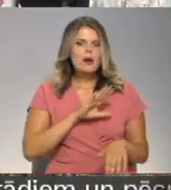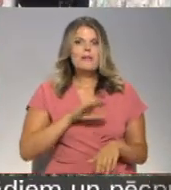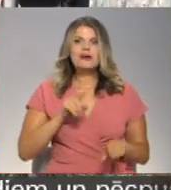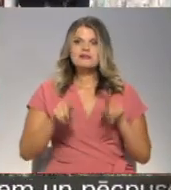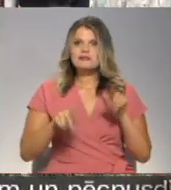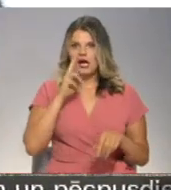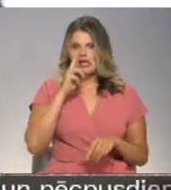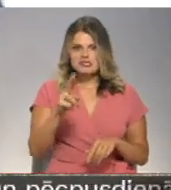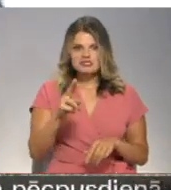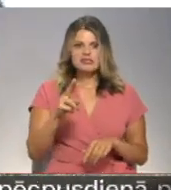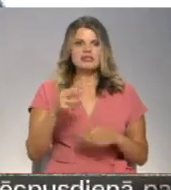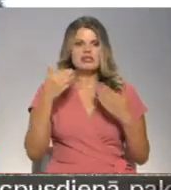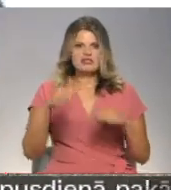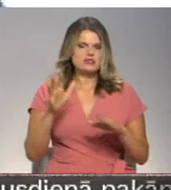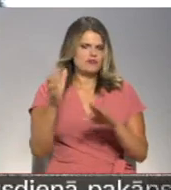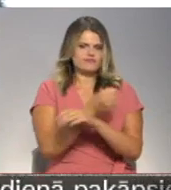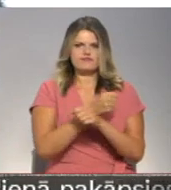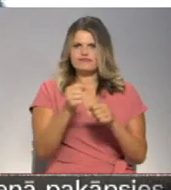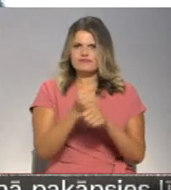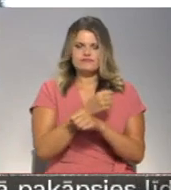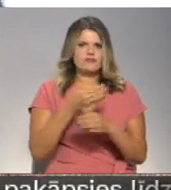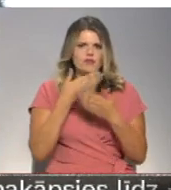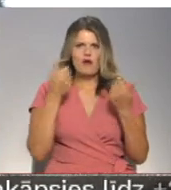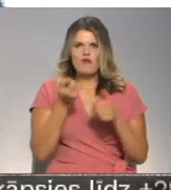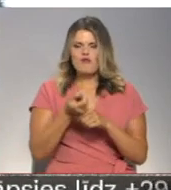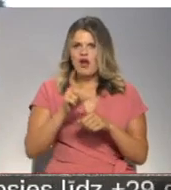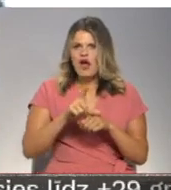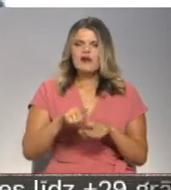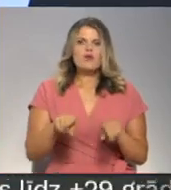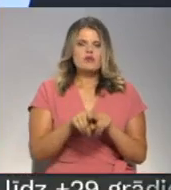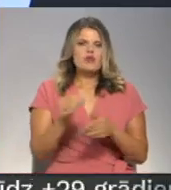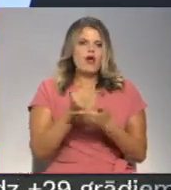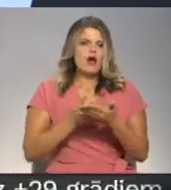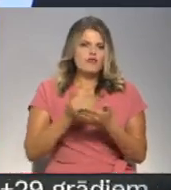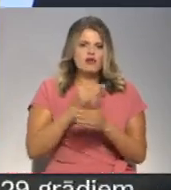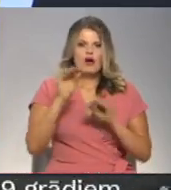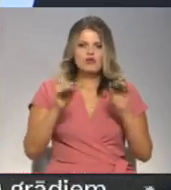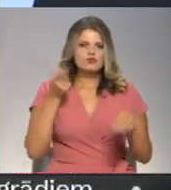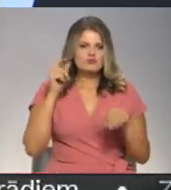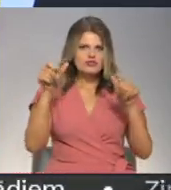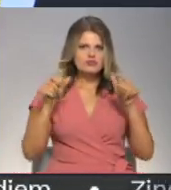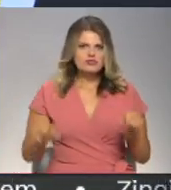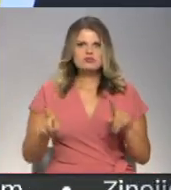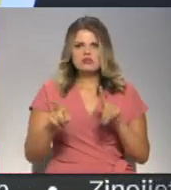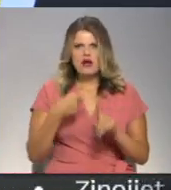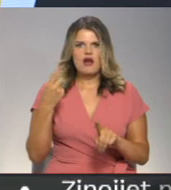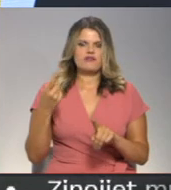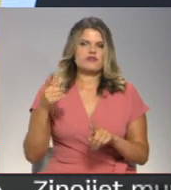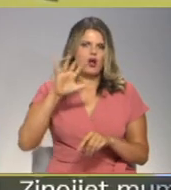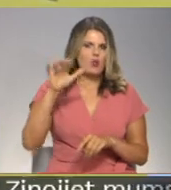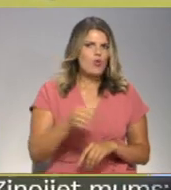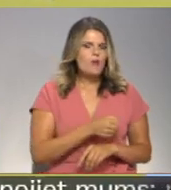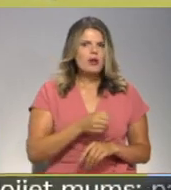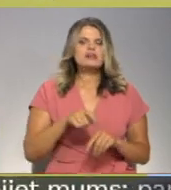pāris nedēļām vandaļi tās jau bija noplēsuši un tāds pats liktenis piemeklēja atkārtot izvietotās brīdinājumu zīmes. Tāpat